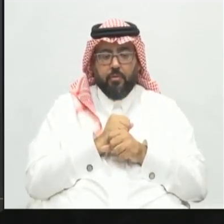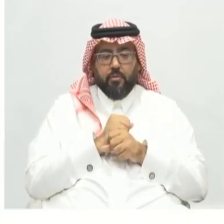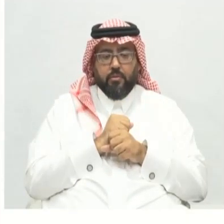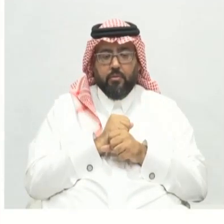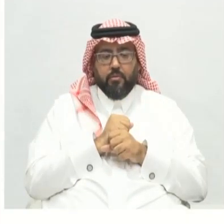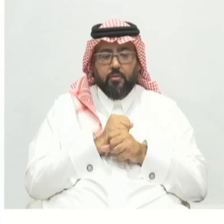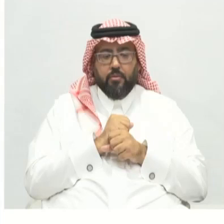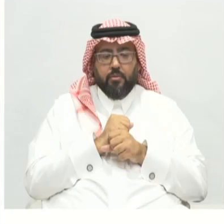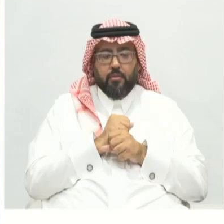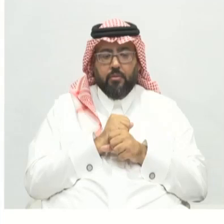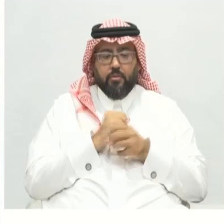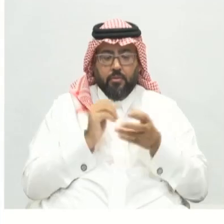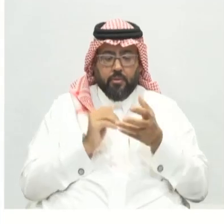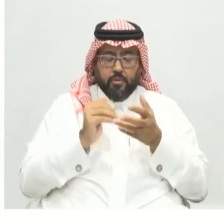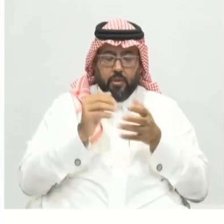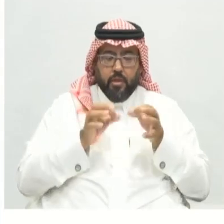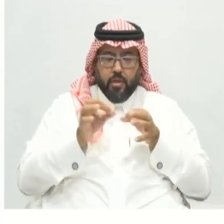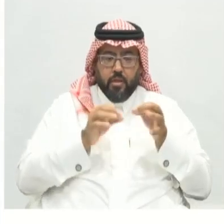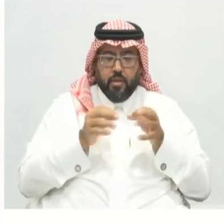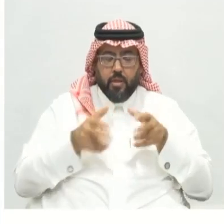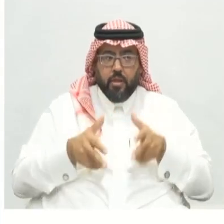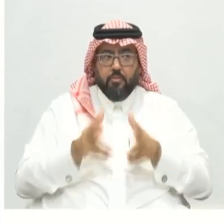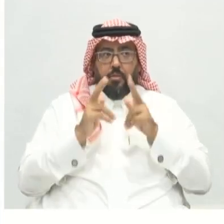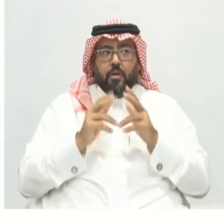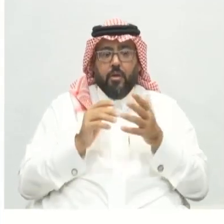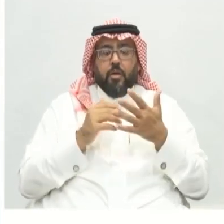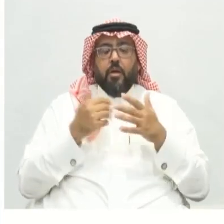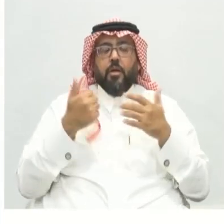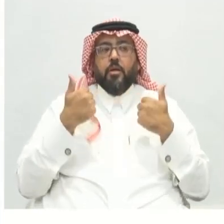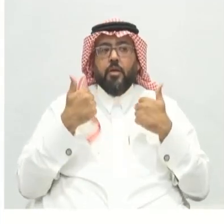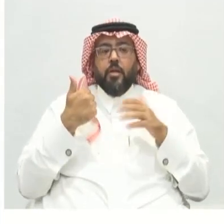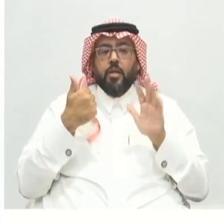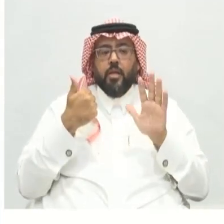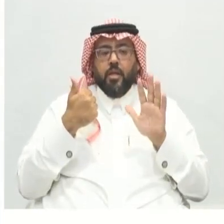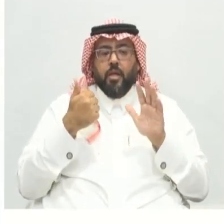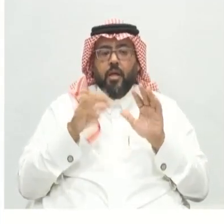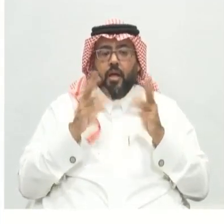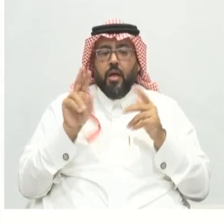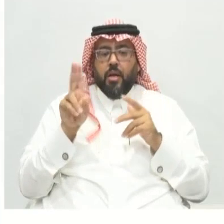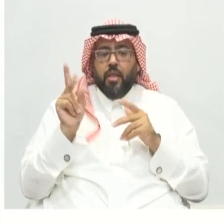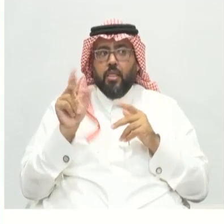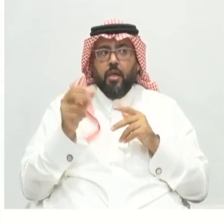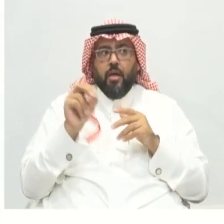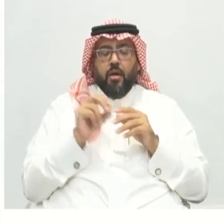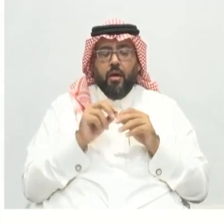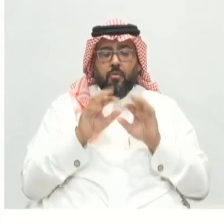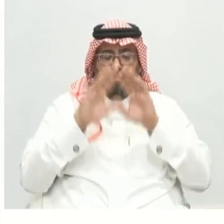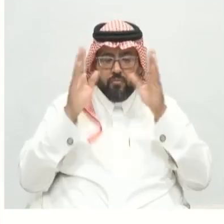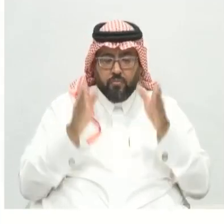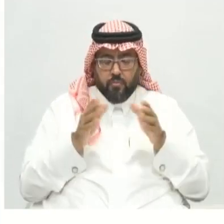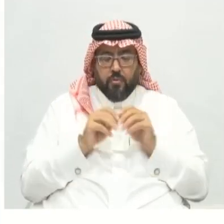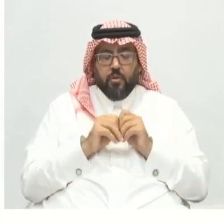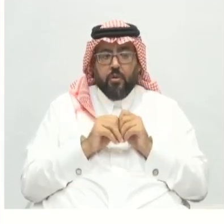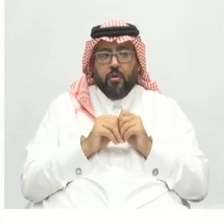العمل عناصر تخطيط المشروع وهي ست عناصر تحديد النطاق نطاق المشروع من